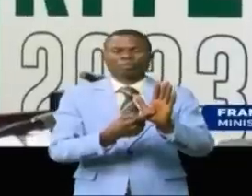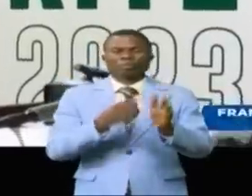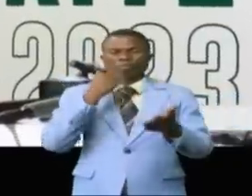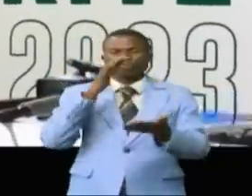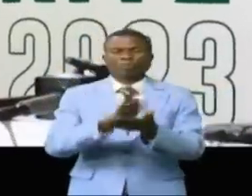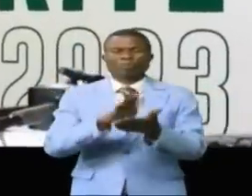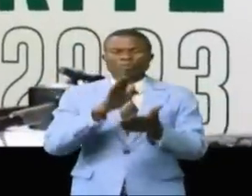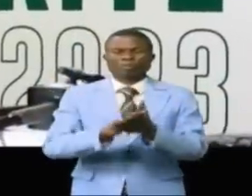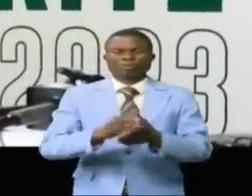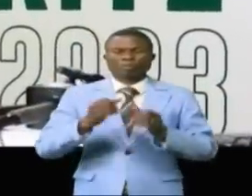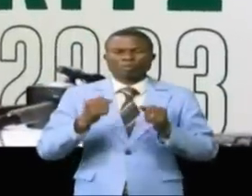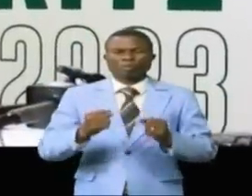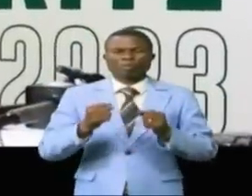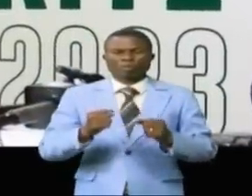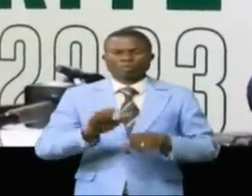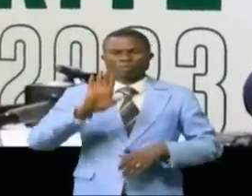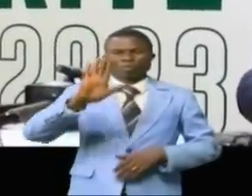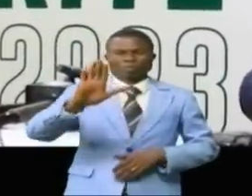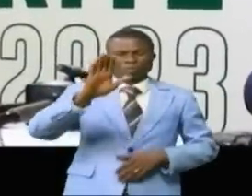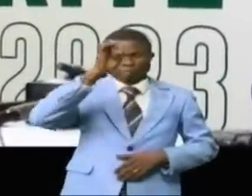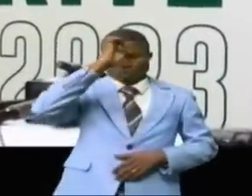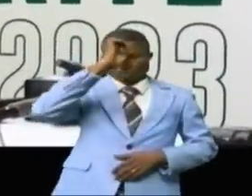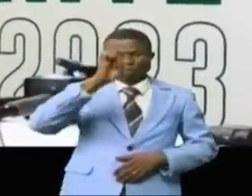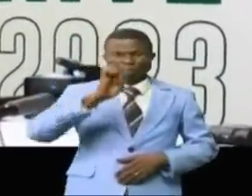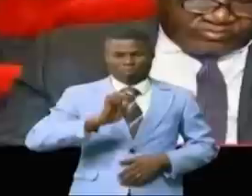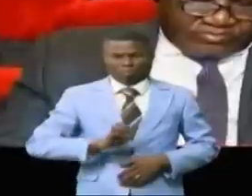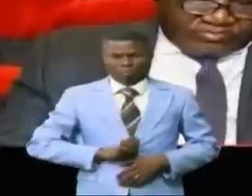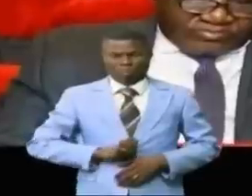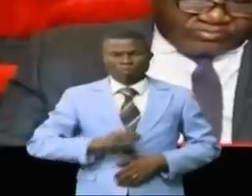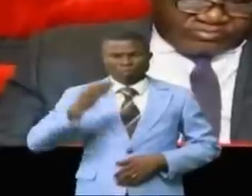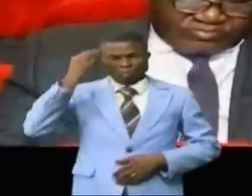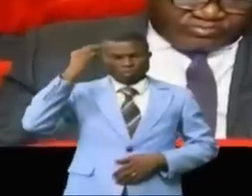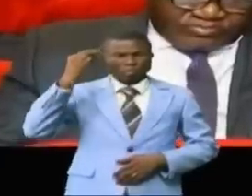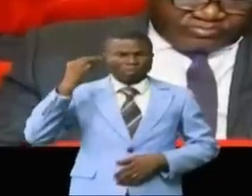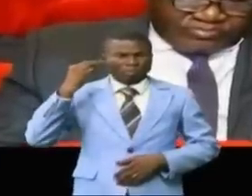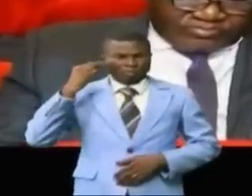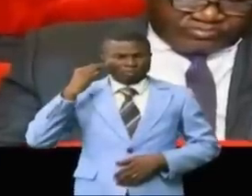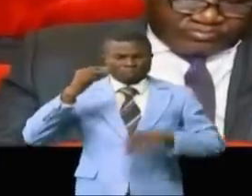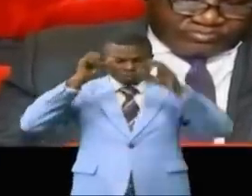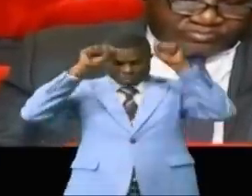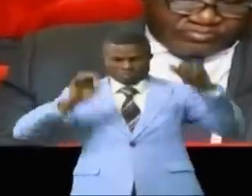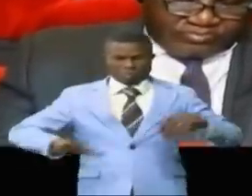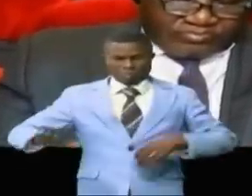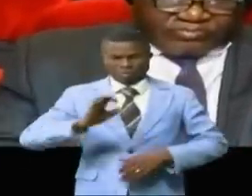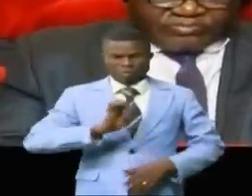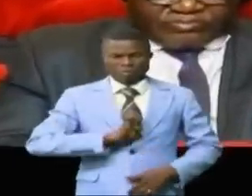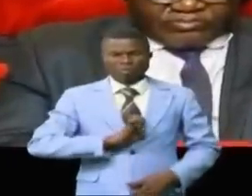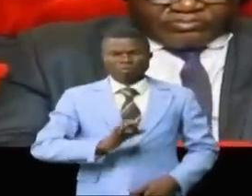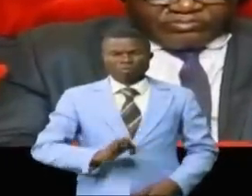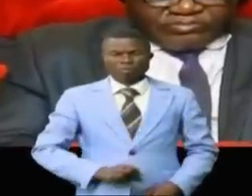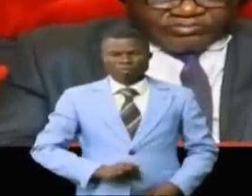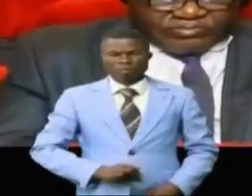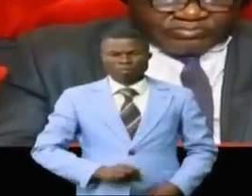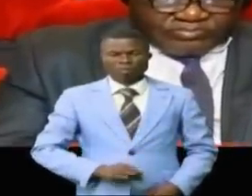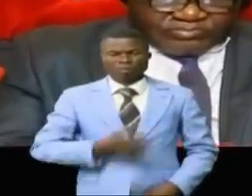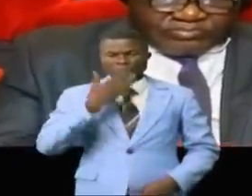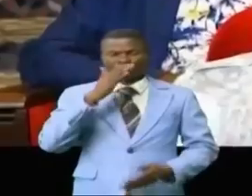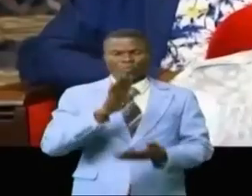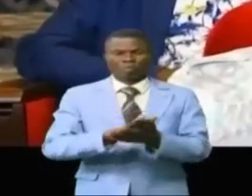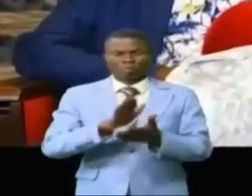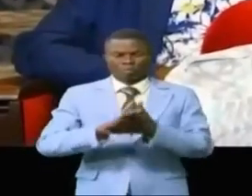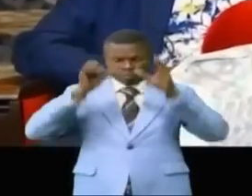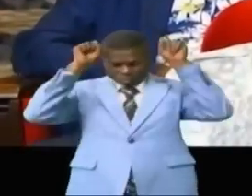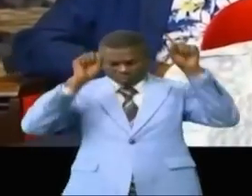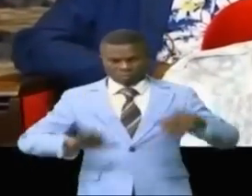plus défaits à son excellence, M. Félix-Antoine Tshisekedi Tshilombo, président de la